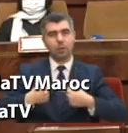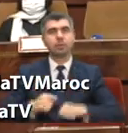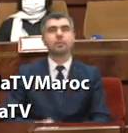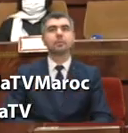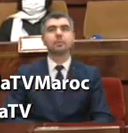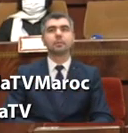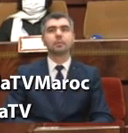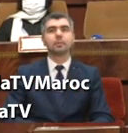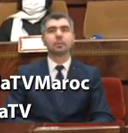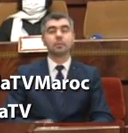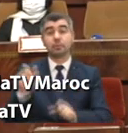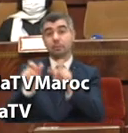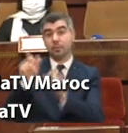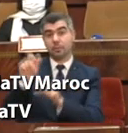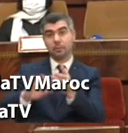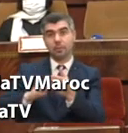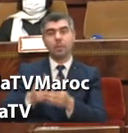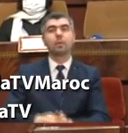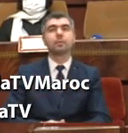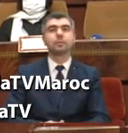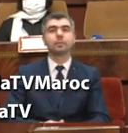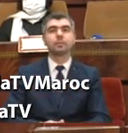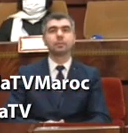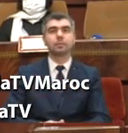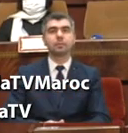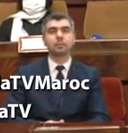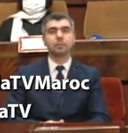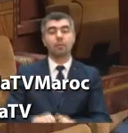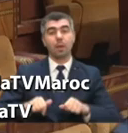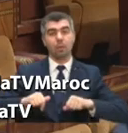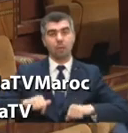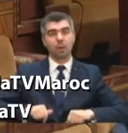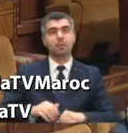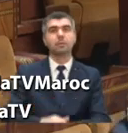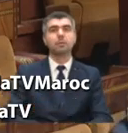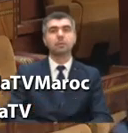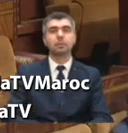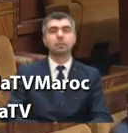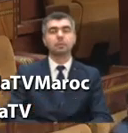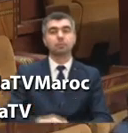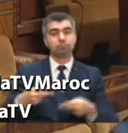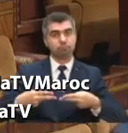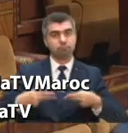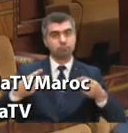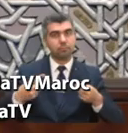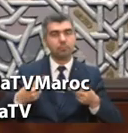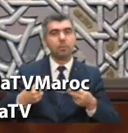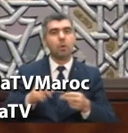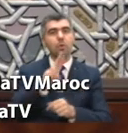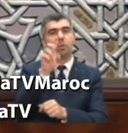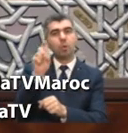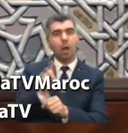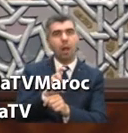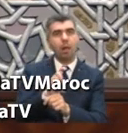الأمينة. حضرات السيدات والسادة النواب المحترمون، السادة الوزراء المحترمون، نشرع الآن في بسط